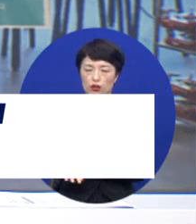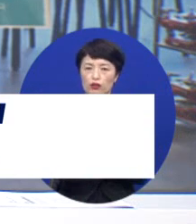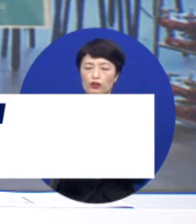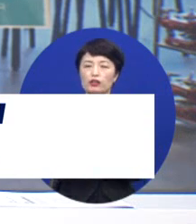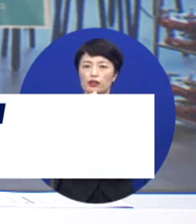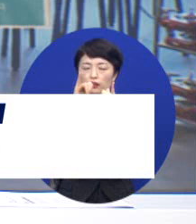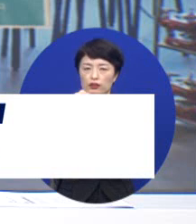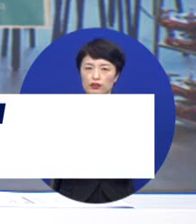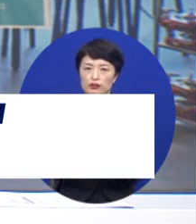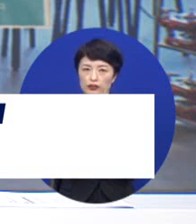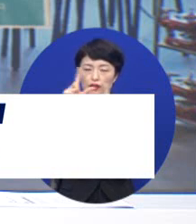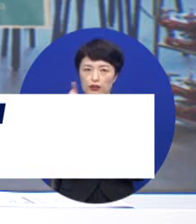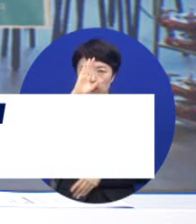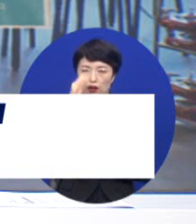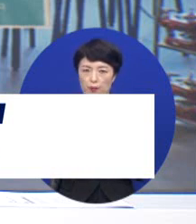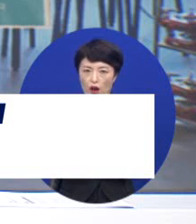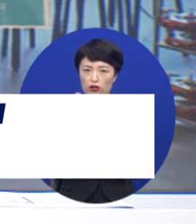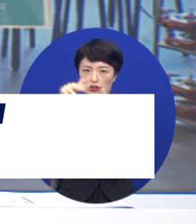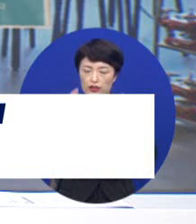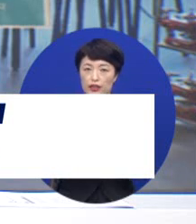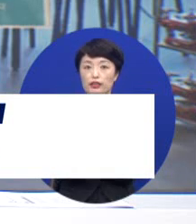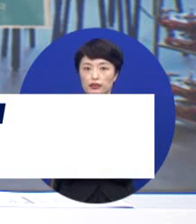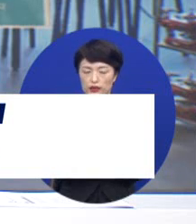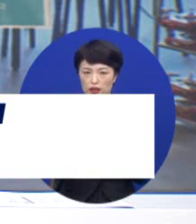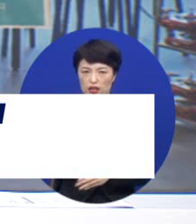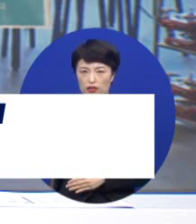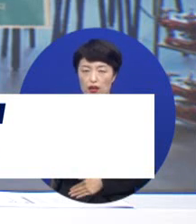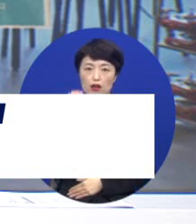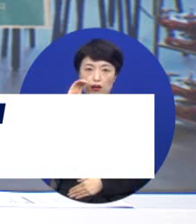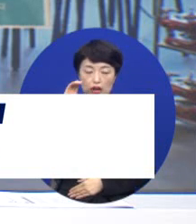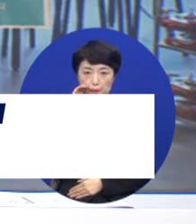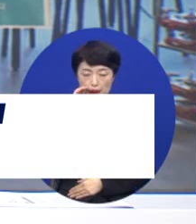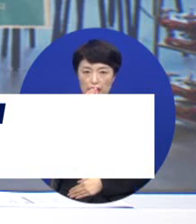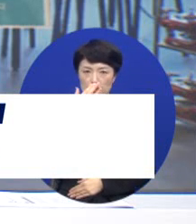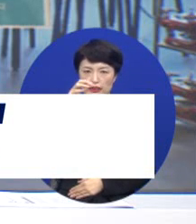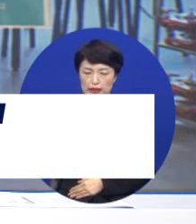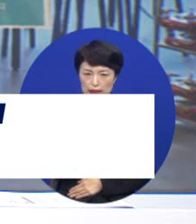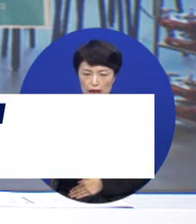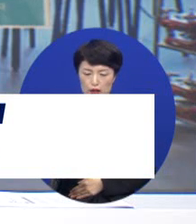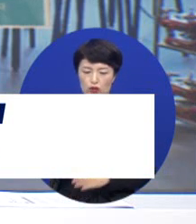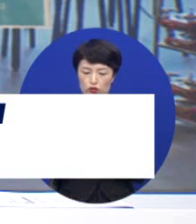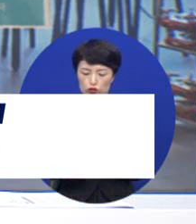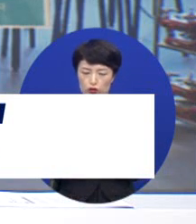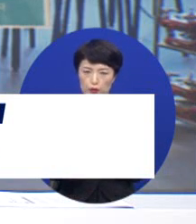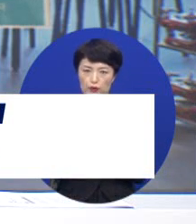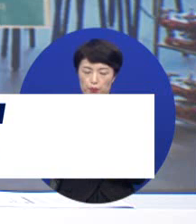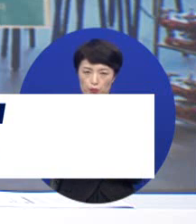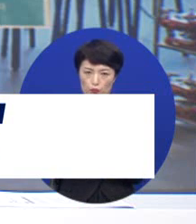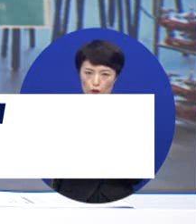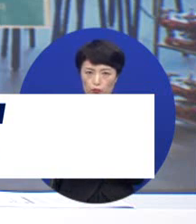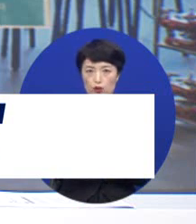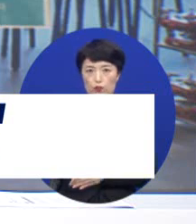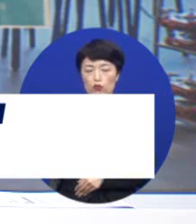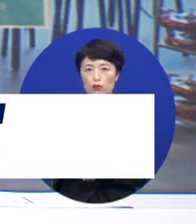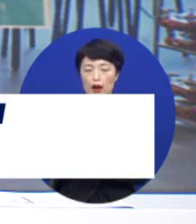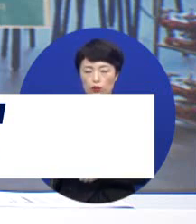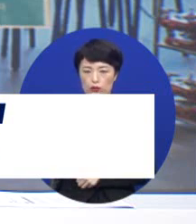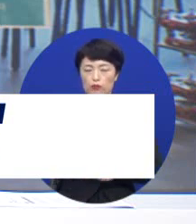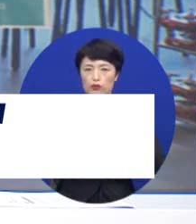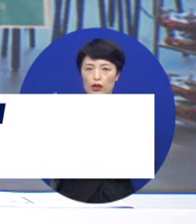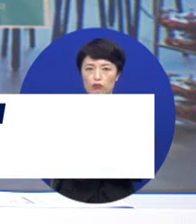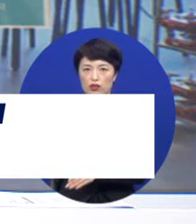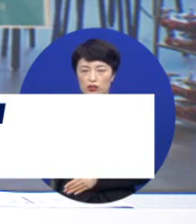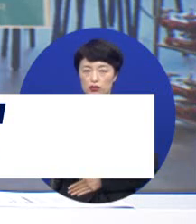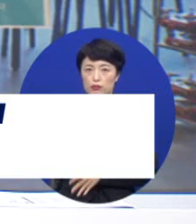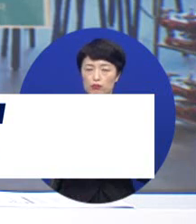체계가 적용됩니다. 대형 카페와 식당은 출입명부 작성이 의무화되고, 13일부터는 대형 매장 등에서